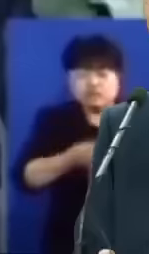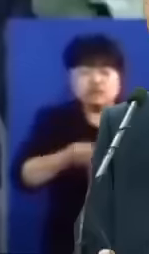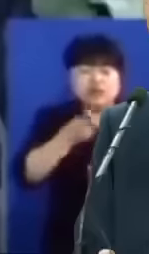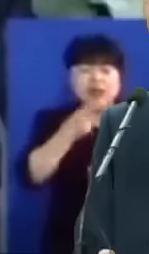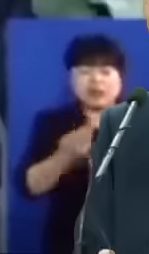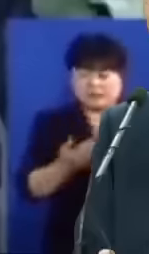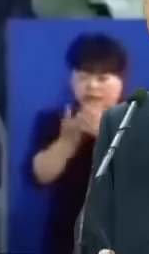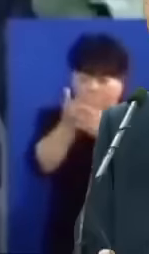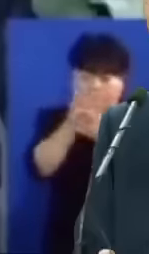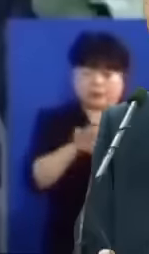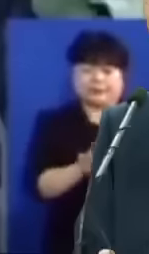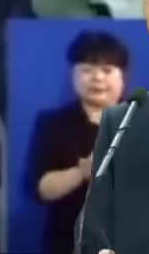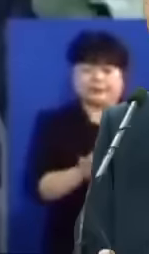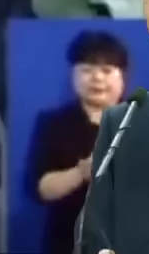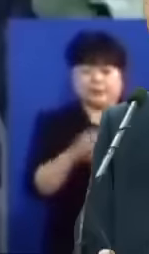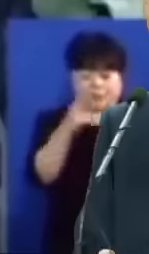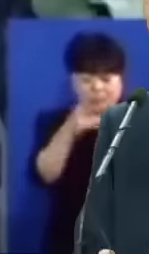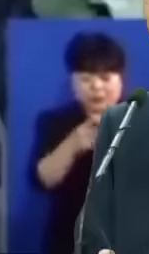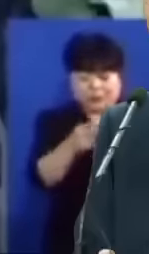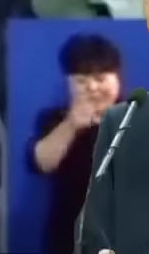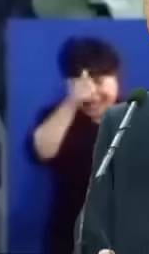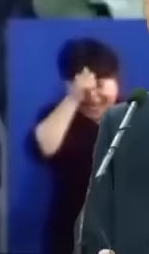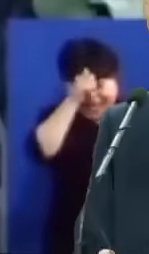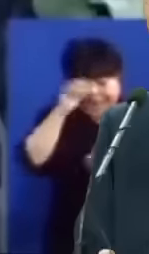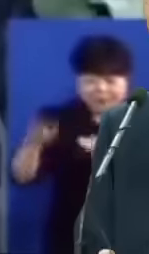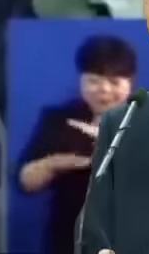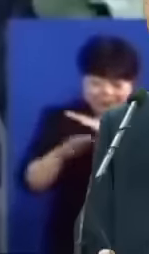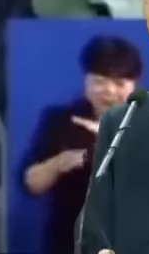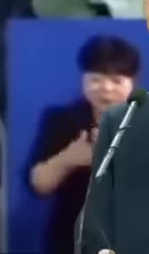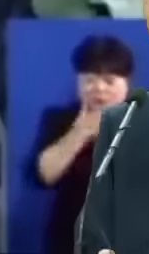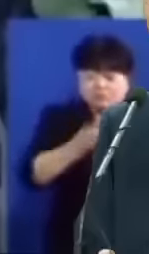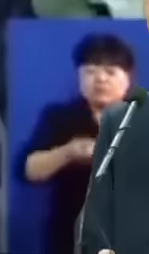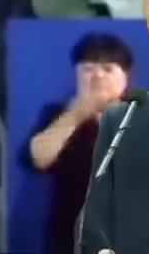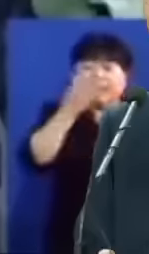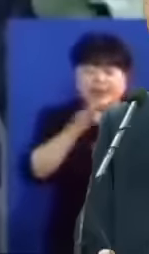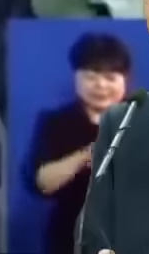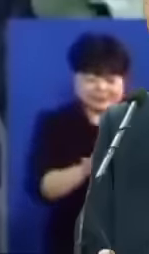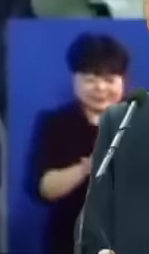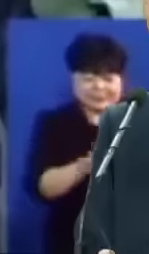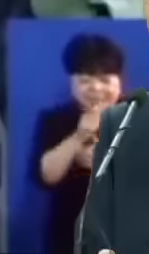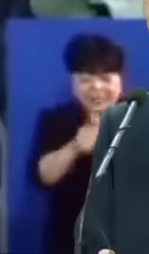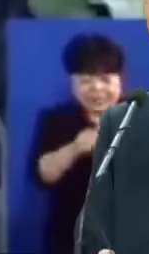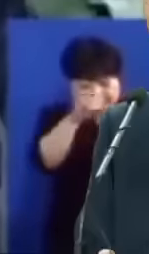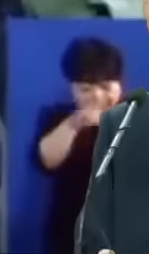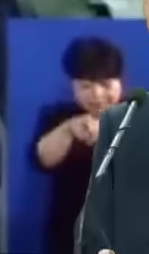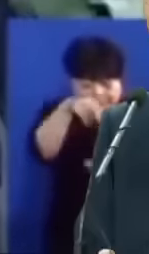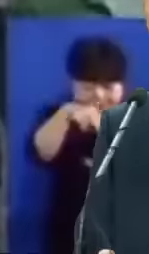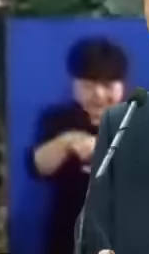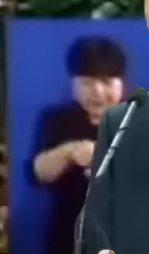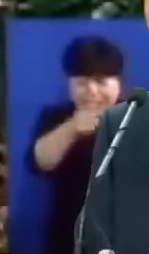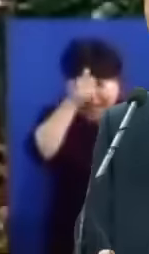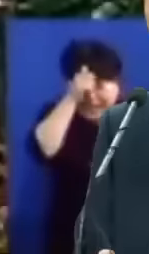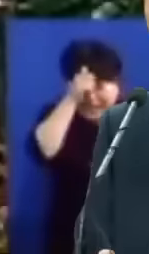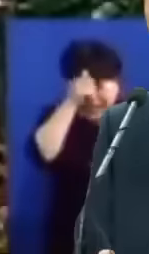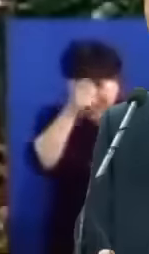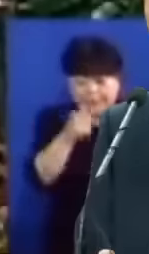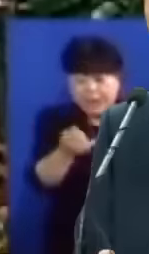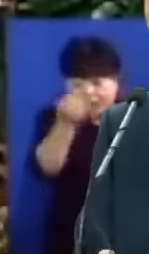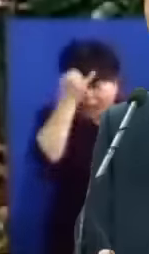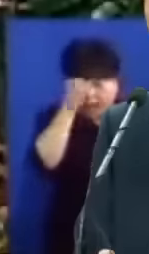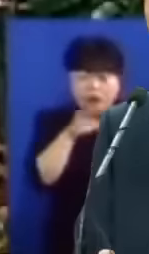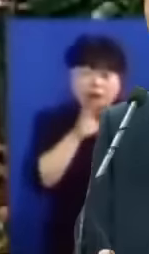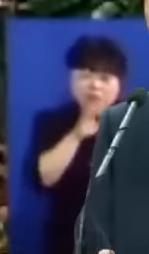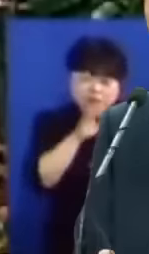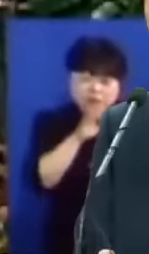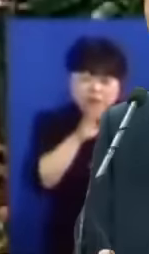것입니다. 둘째로 아담의 가정적인 불행이 바로 그로 말미암은 것입니다. 하나님 앞에서 아담은 하와를